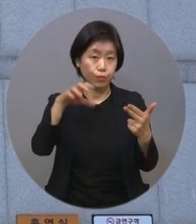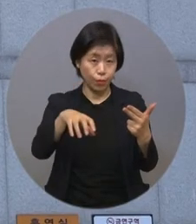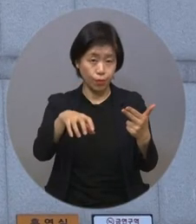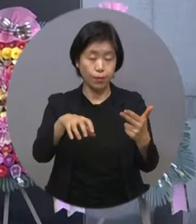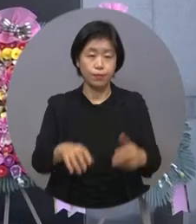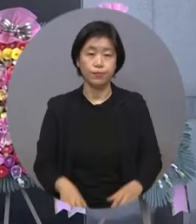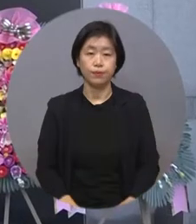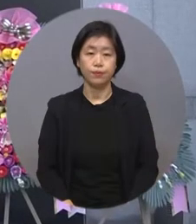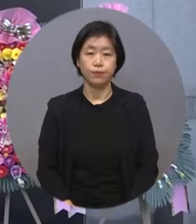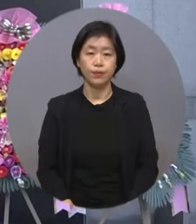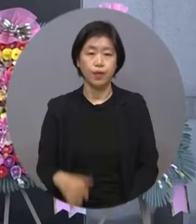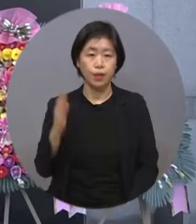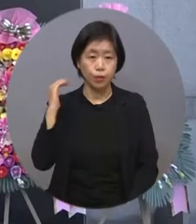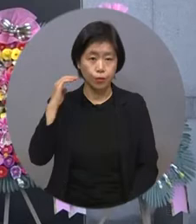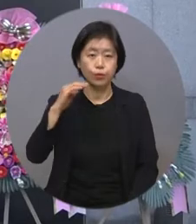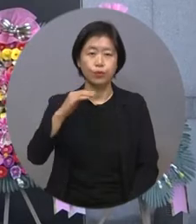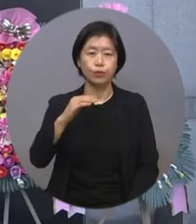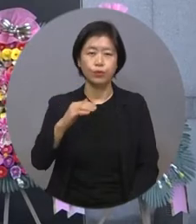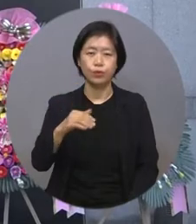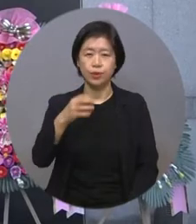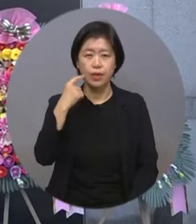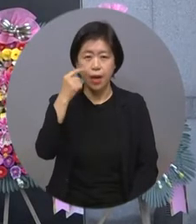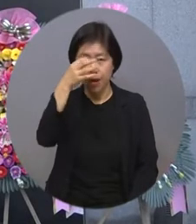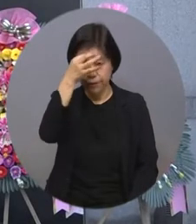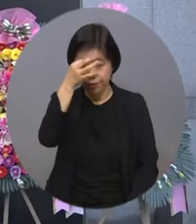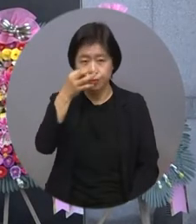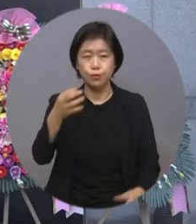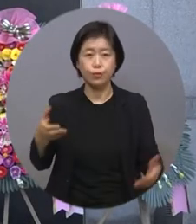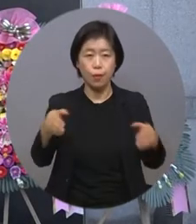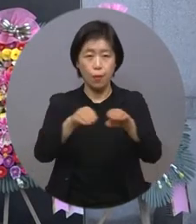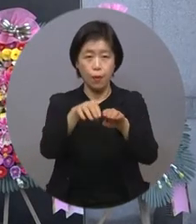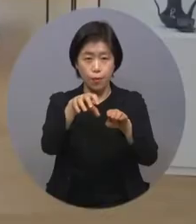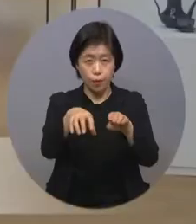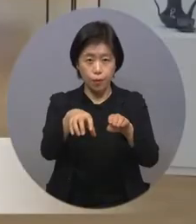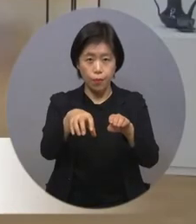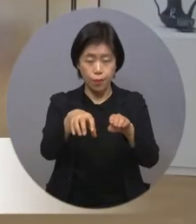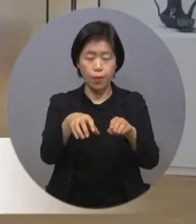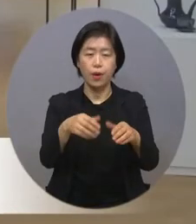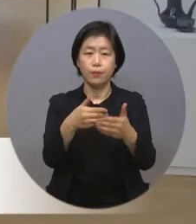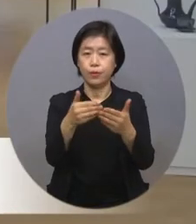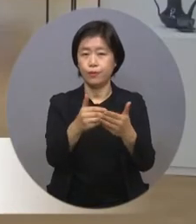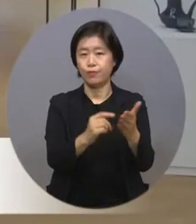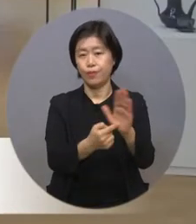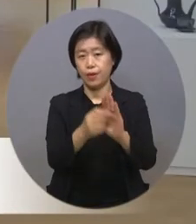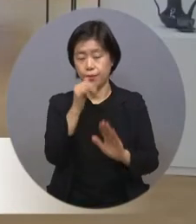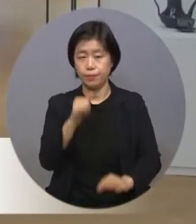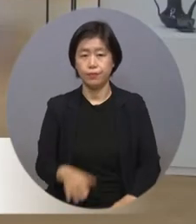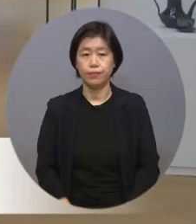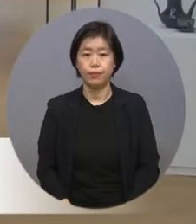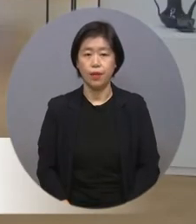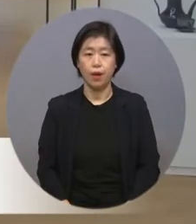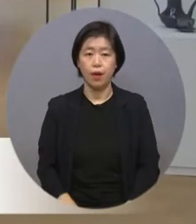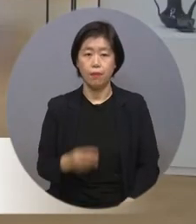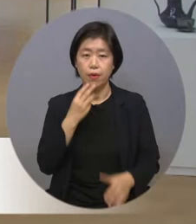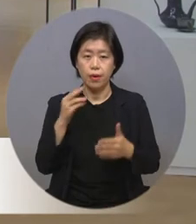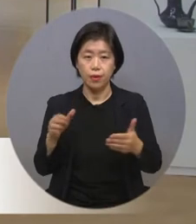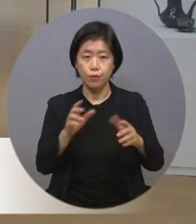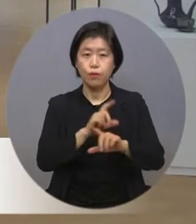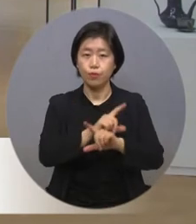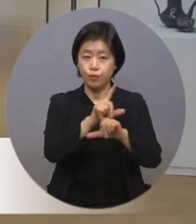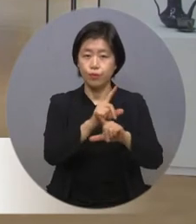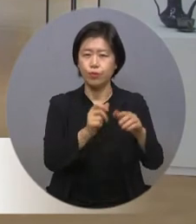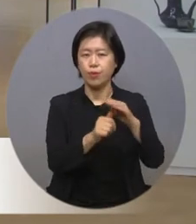지난주 의정부 예술의 전당에서 현대미술 초대전을 개최했습니다. 경기 북부를 대표하는